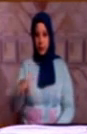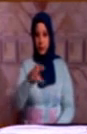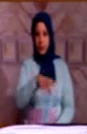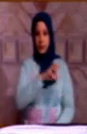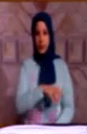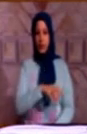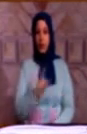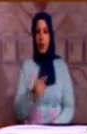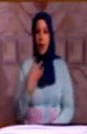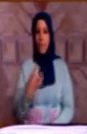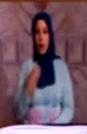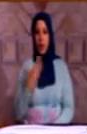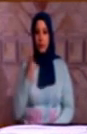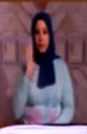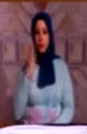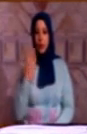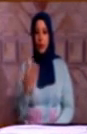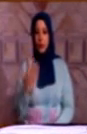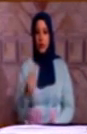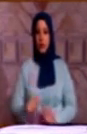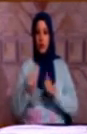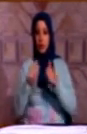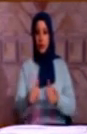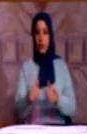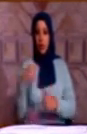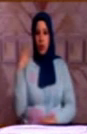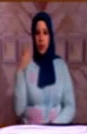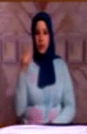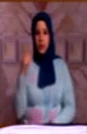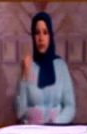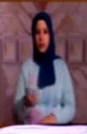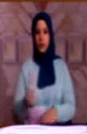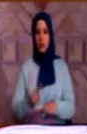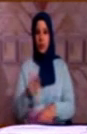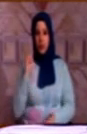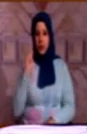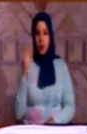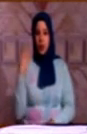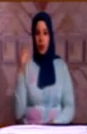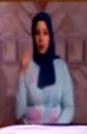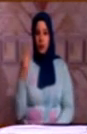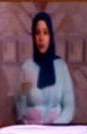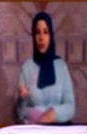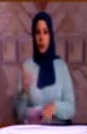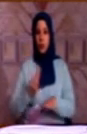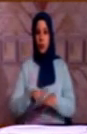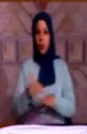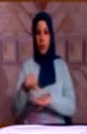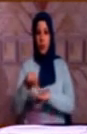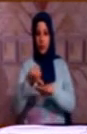دوله افريقيه راحوا حضروا منهم رؤساء منهم نواب رؤساء منهم منظمات منهم يعني